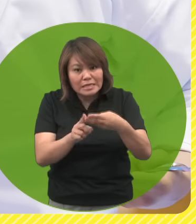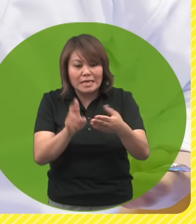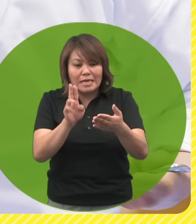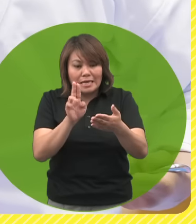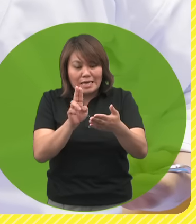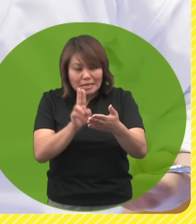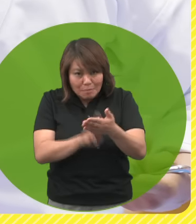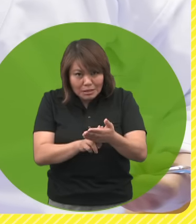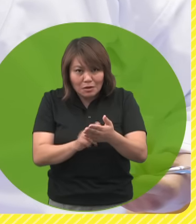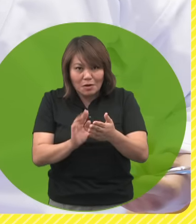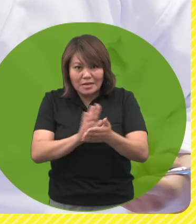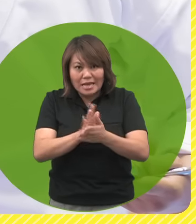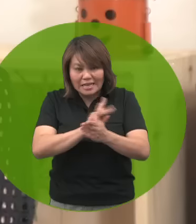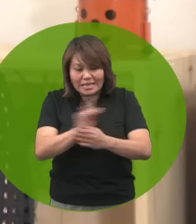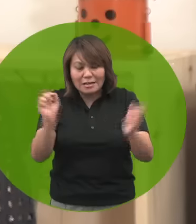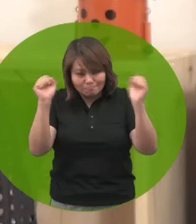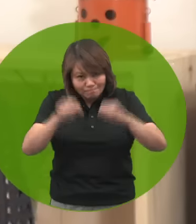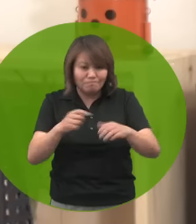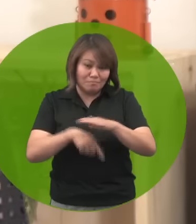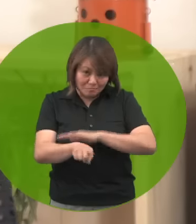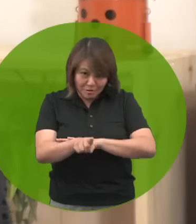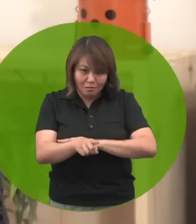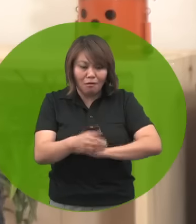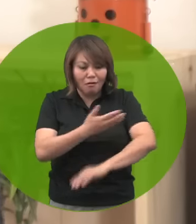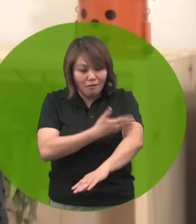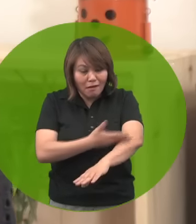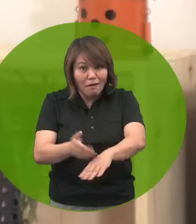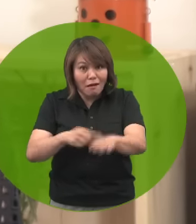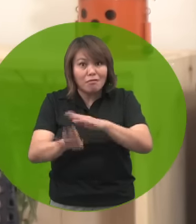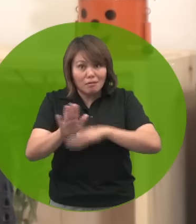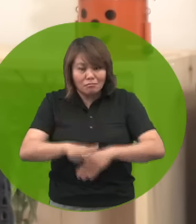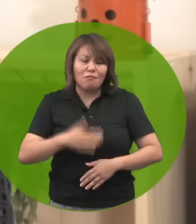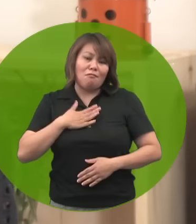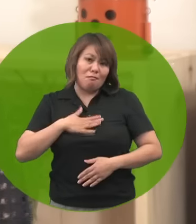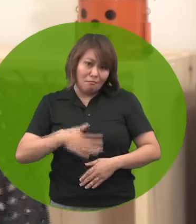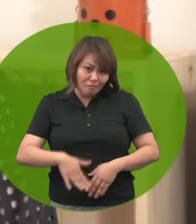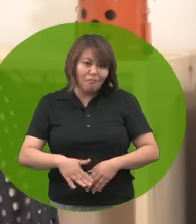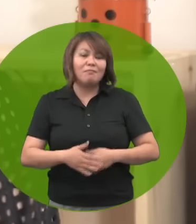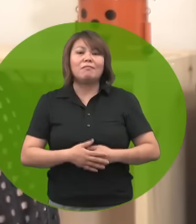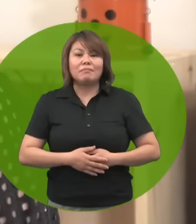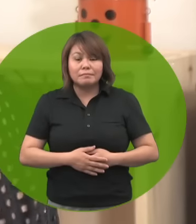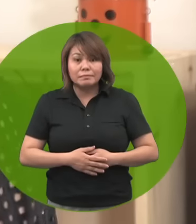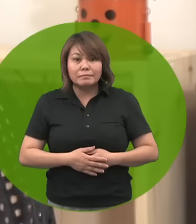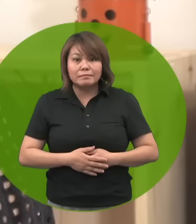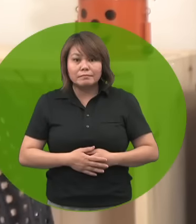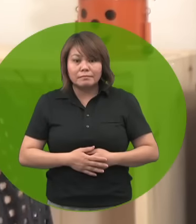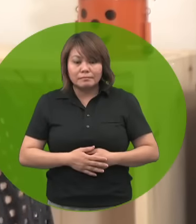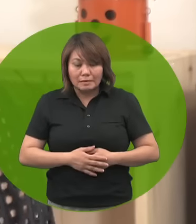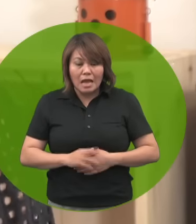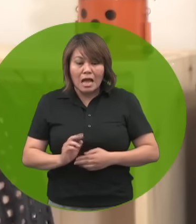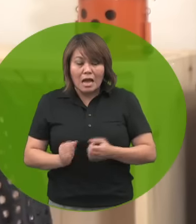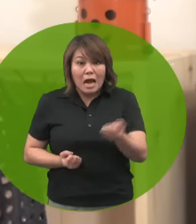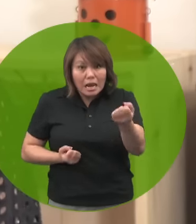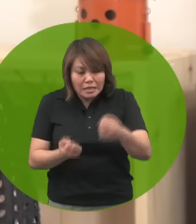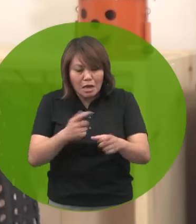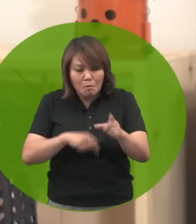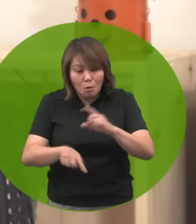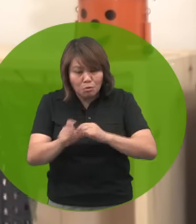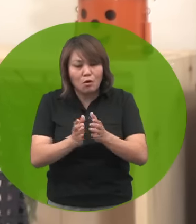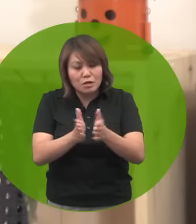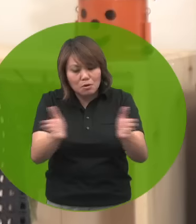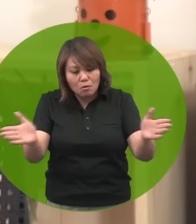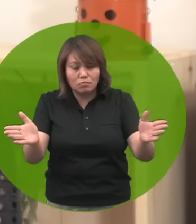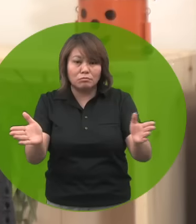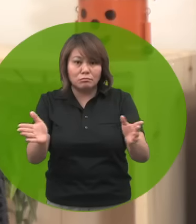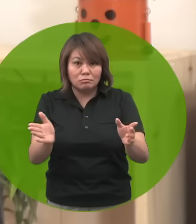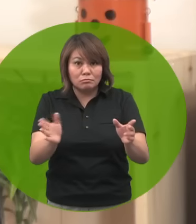議会で決議されています。 そういった経緯があったんですね。この沖縄発祥の空手をより広く伝